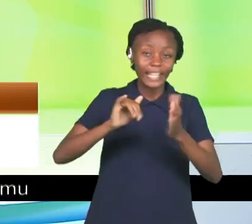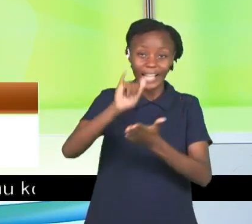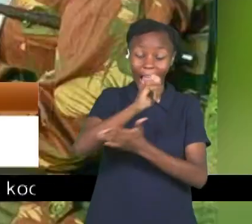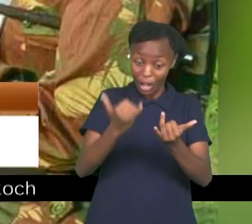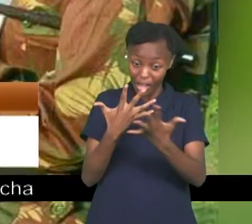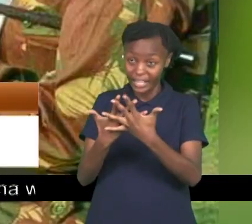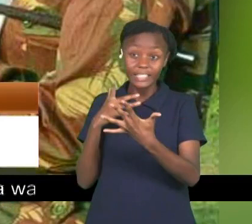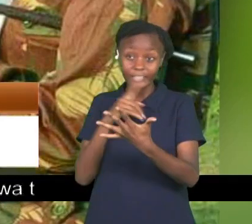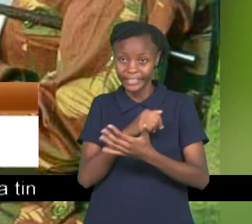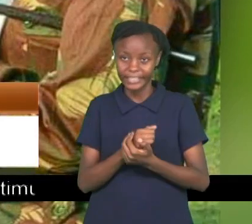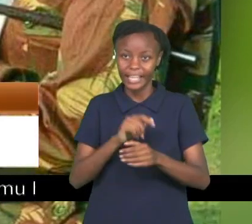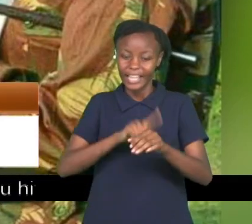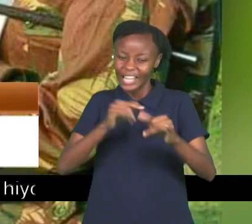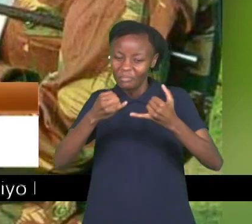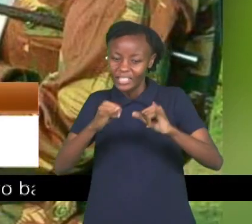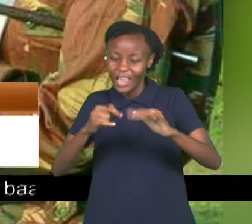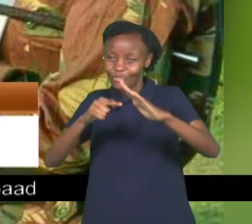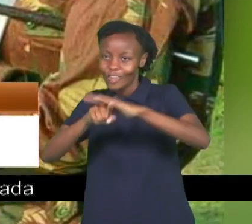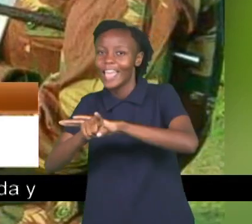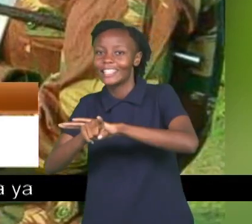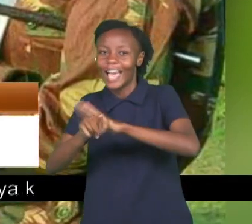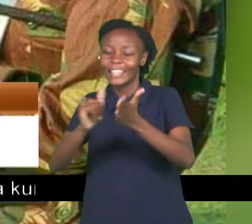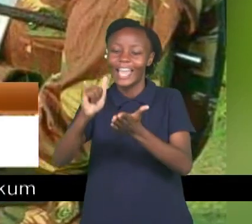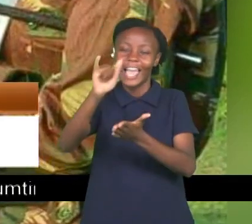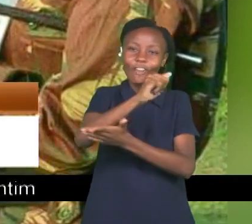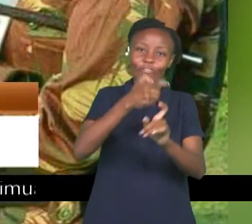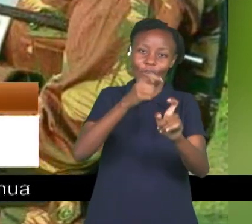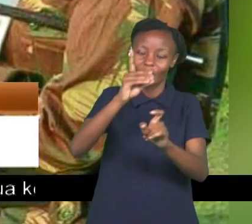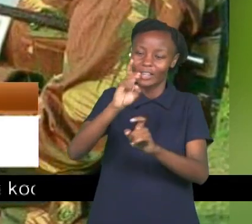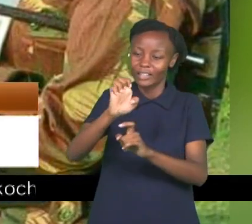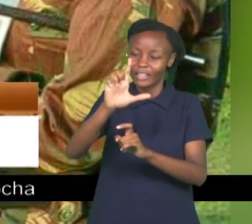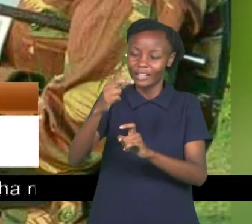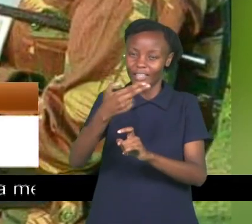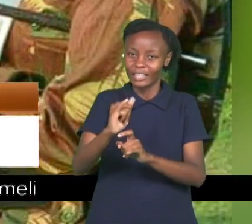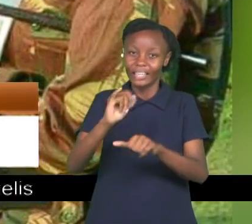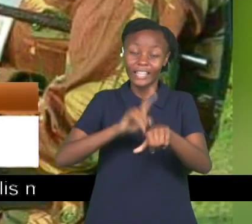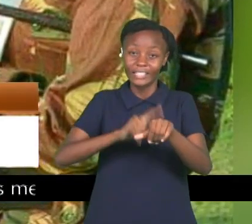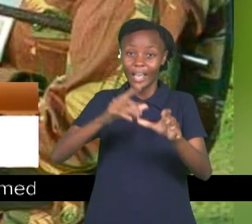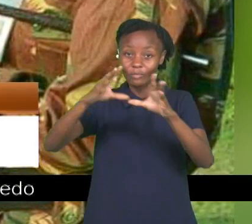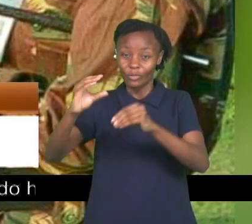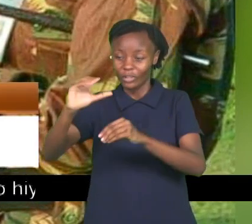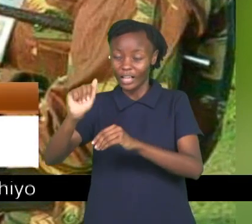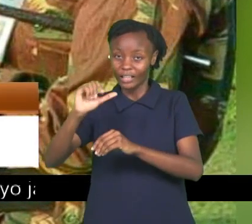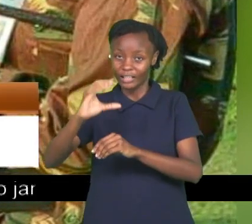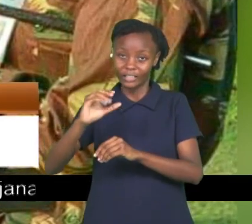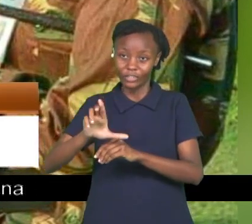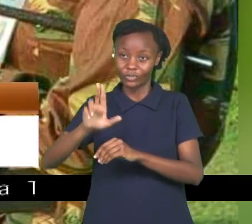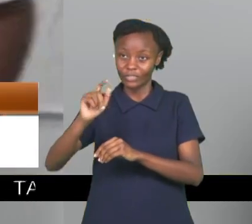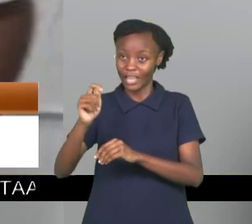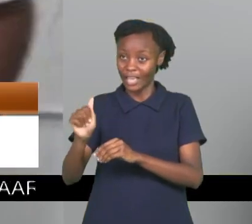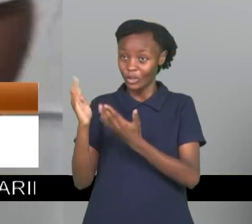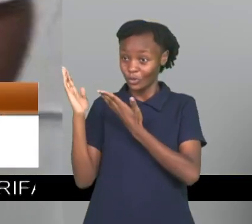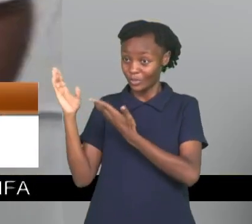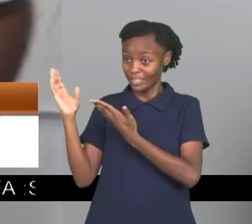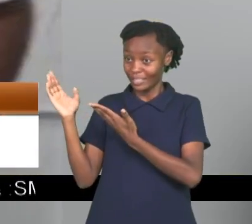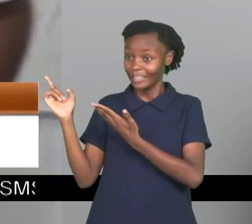usalama nchini humo wakati alipokuwa akielekea kuabiri ndege kutoka Delhi kuelekea eneo la Kolkata nchini India. Na kama unavyoona kwenye kiwambo cha